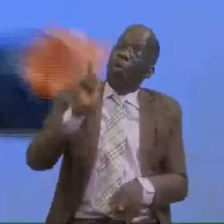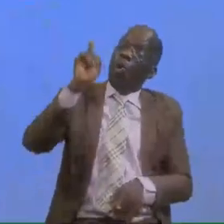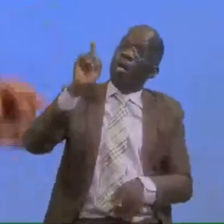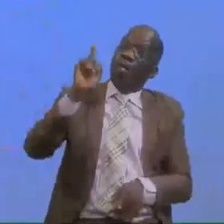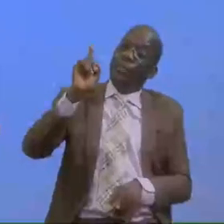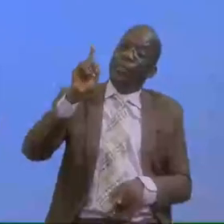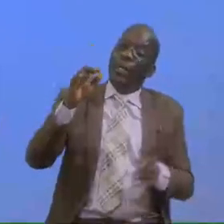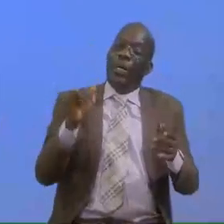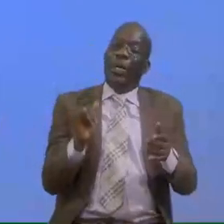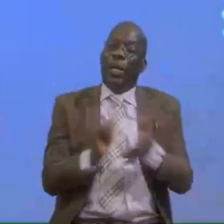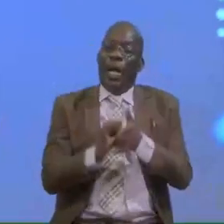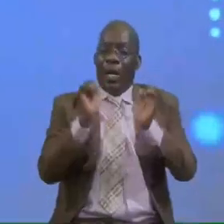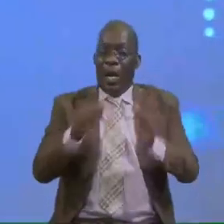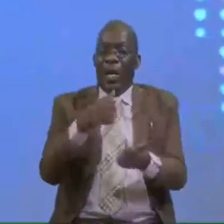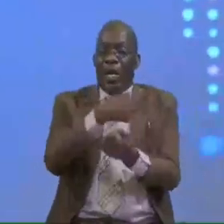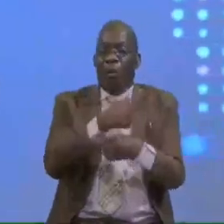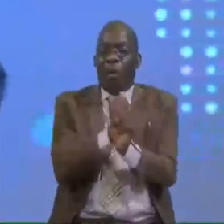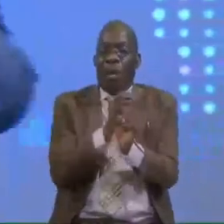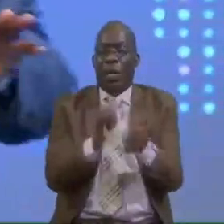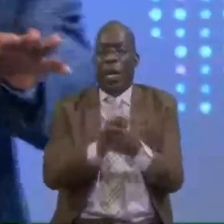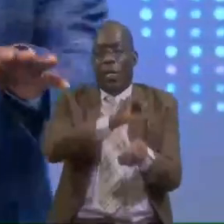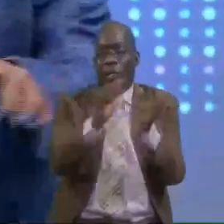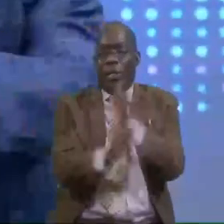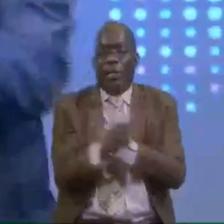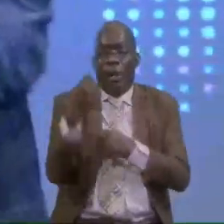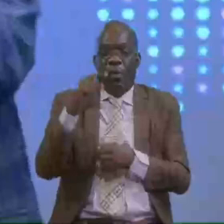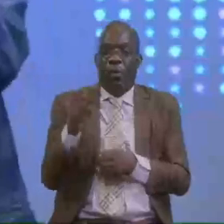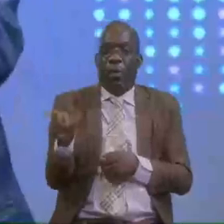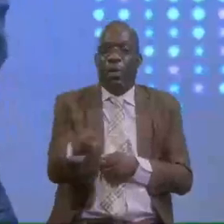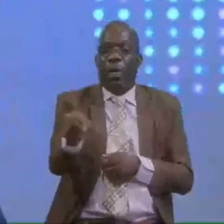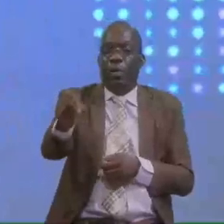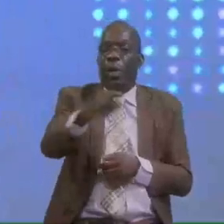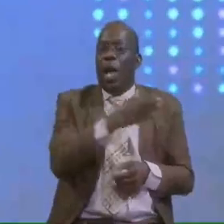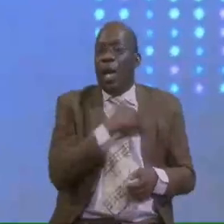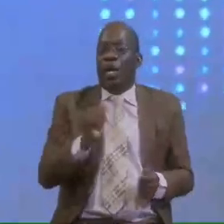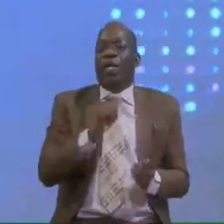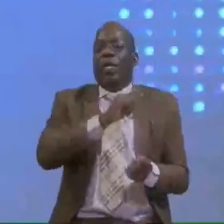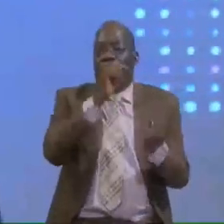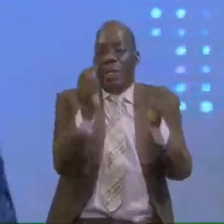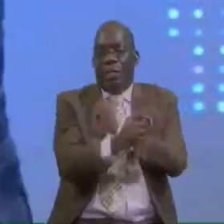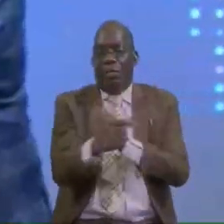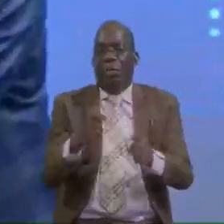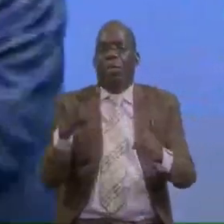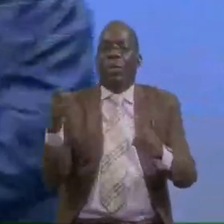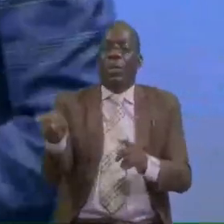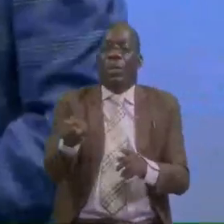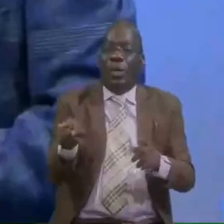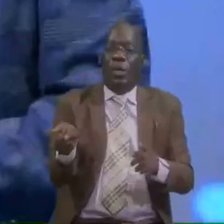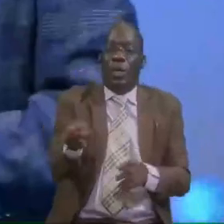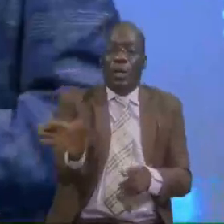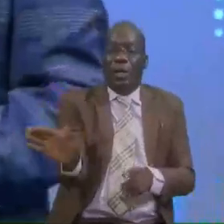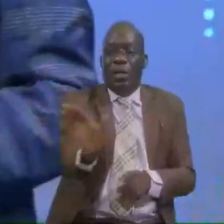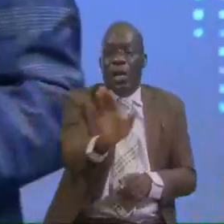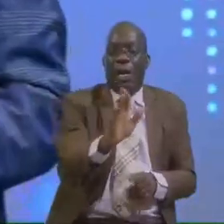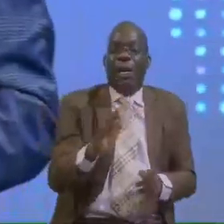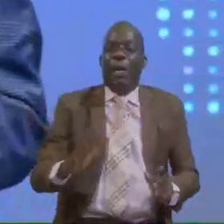ce changement pour eux et les transformer complètement et transformer leur vie. C'est lui qui a